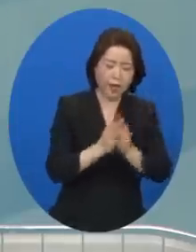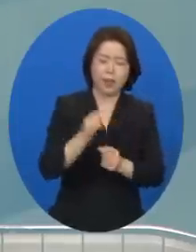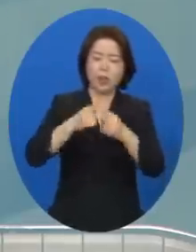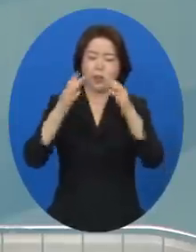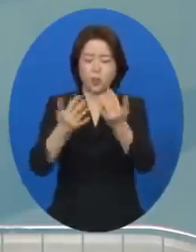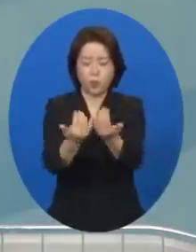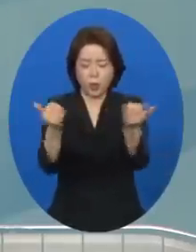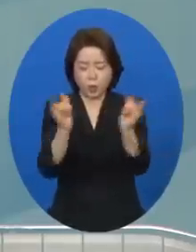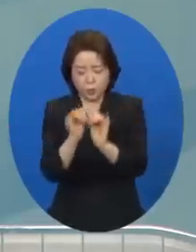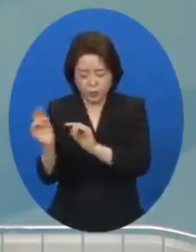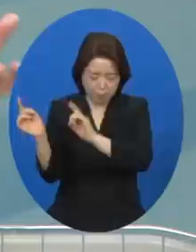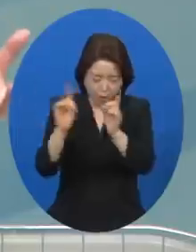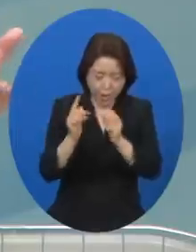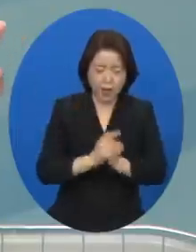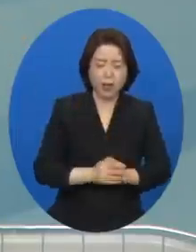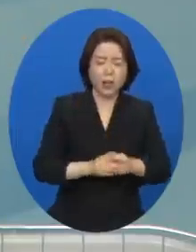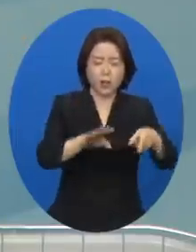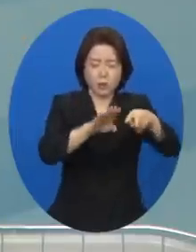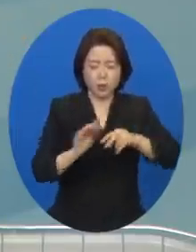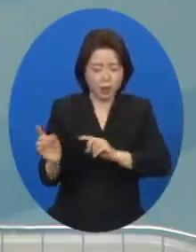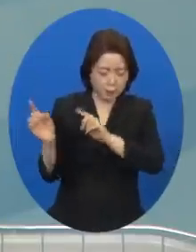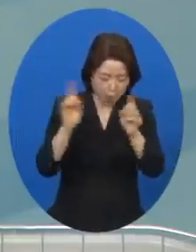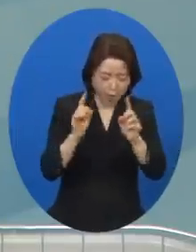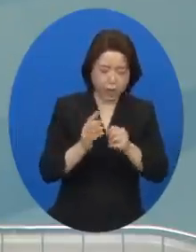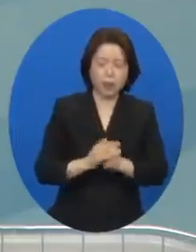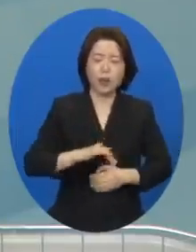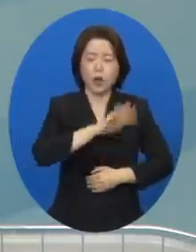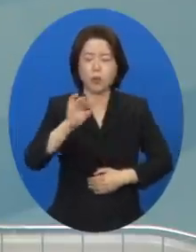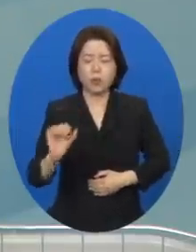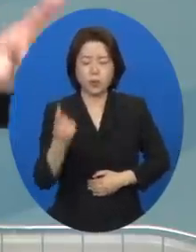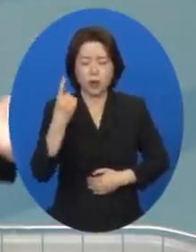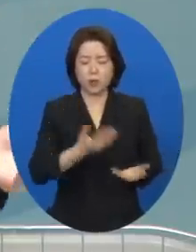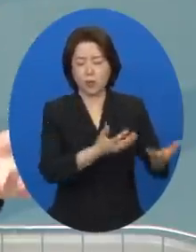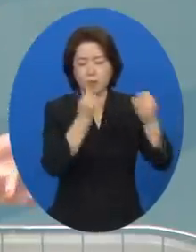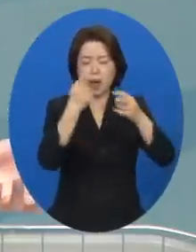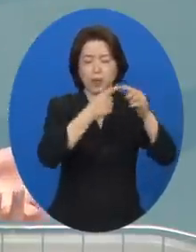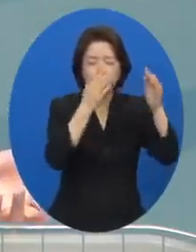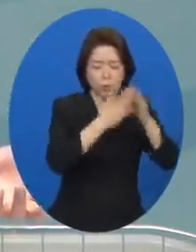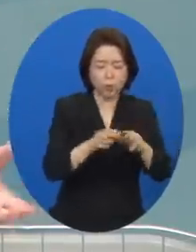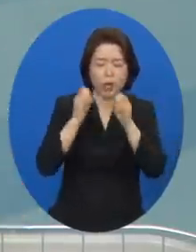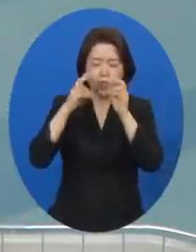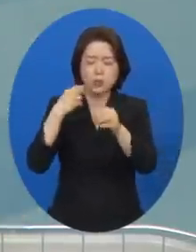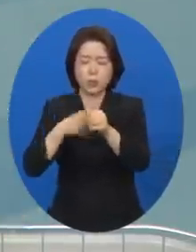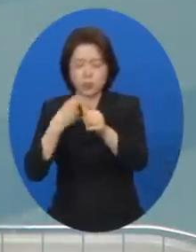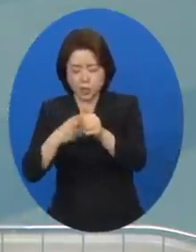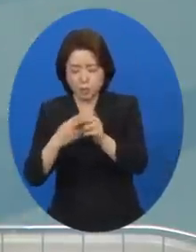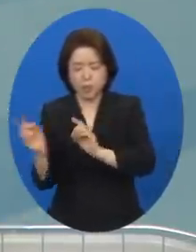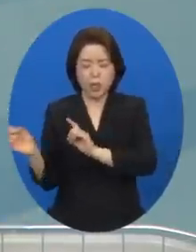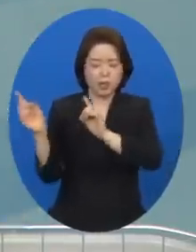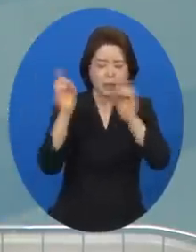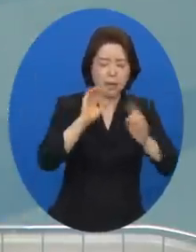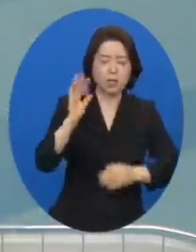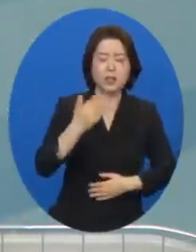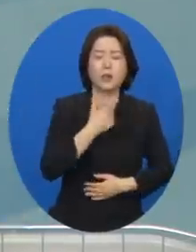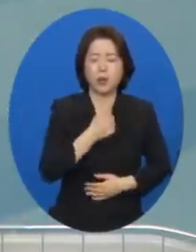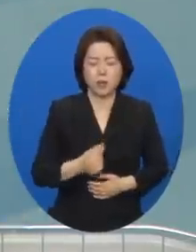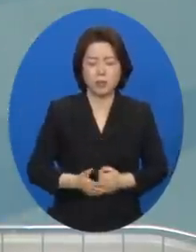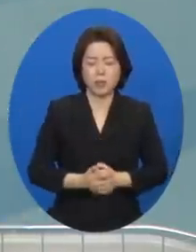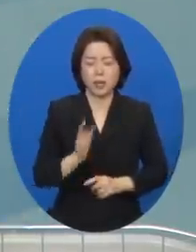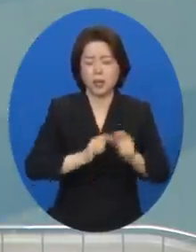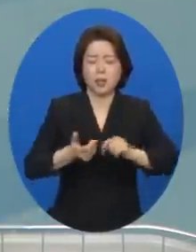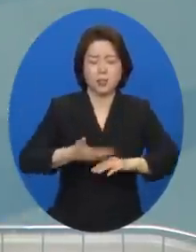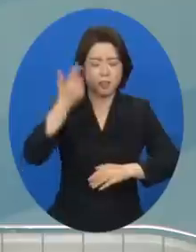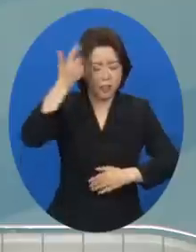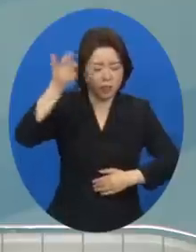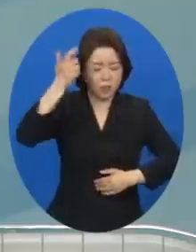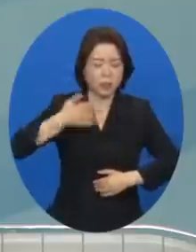공동체가 살고 속해 가 살고 우리로 인해 수많은 교회와 선교 산들 살아나게 되기를 원합니다 더이상 영적으로